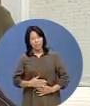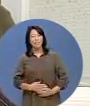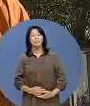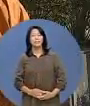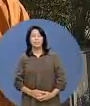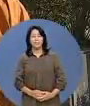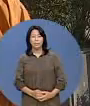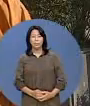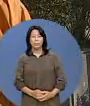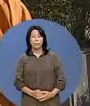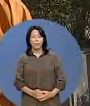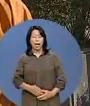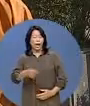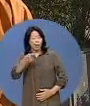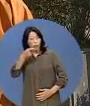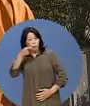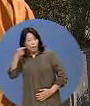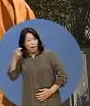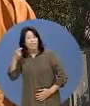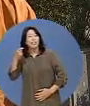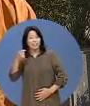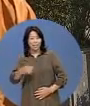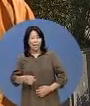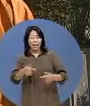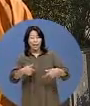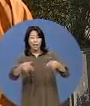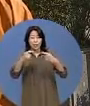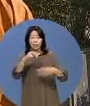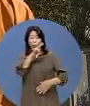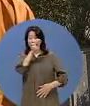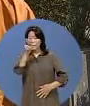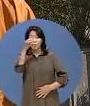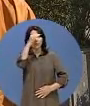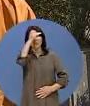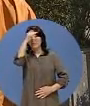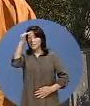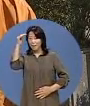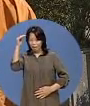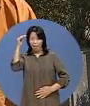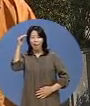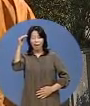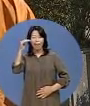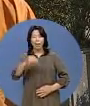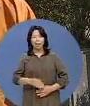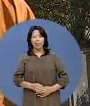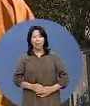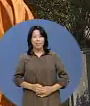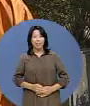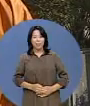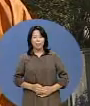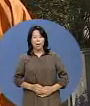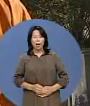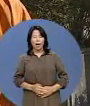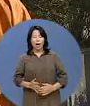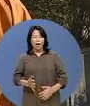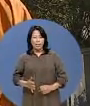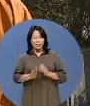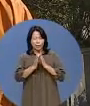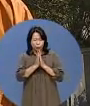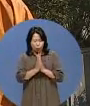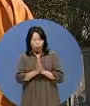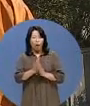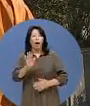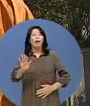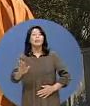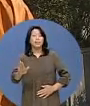たね。 なんか非常に興味深かったですね。いつも見られてる風景が、なんとなく見てる風景が、ああいう、まあね、信仰に根付